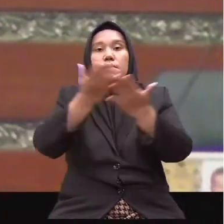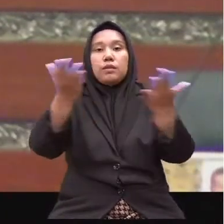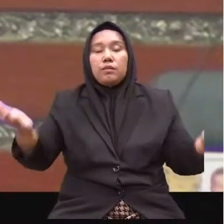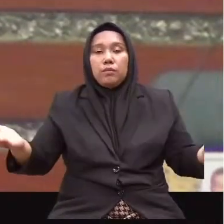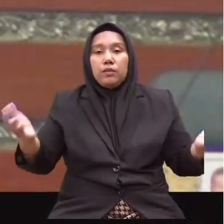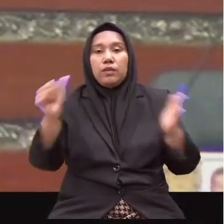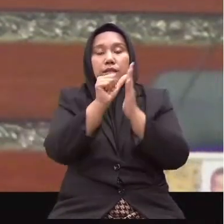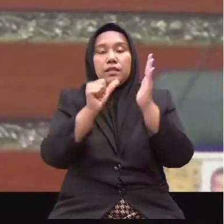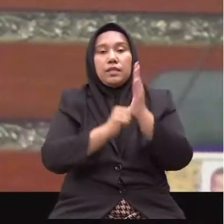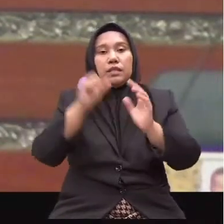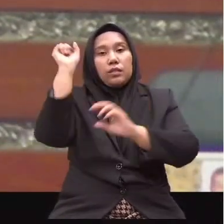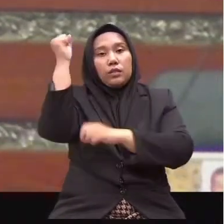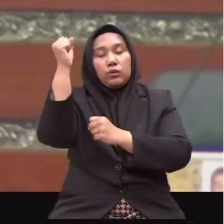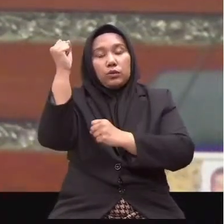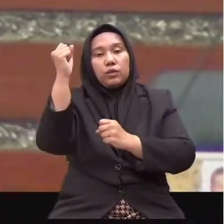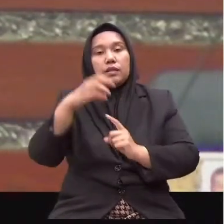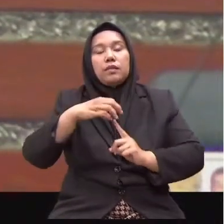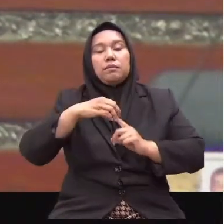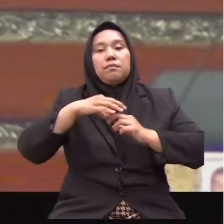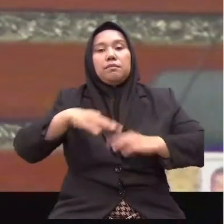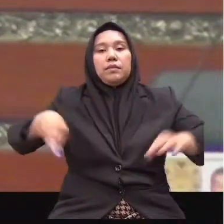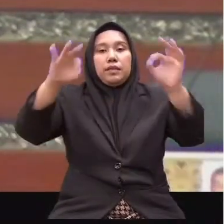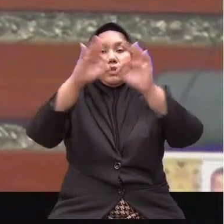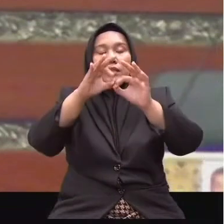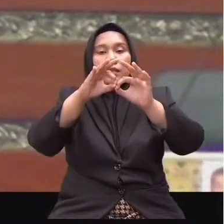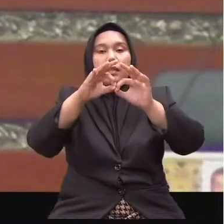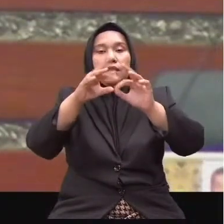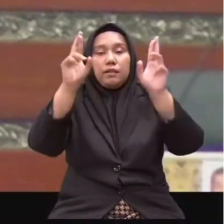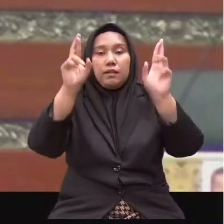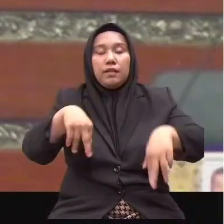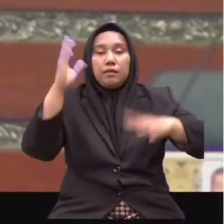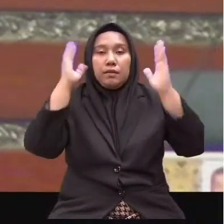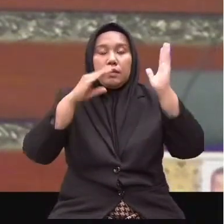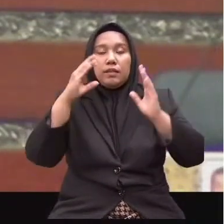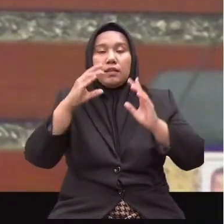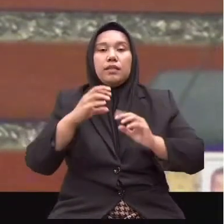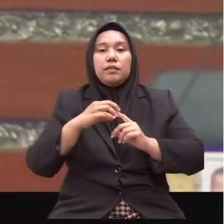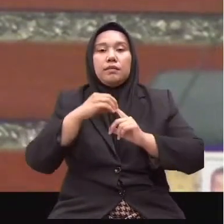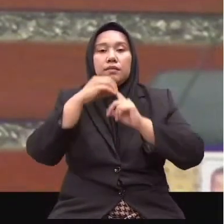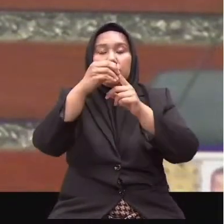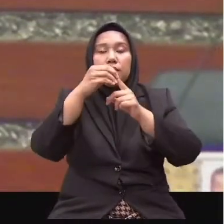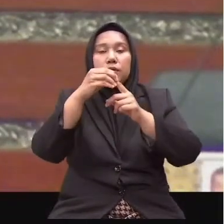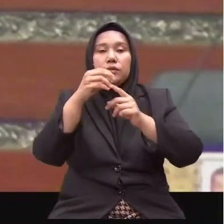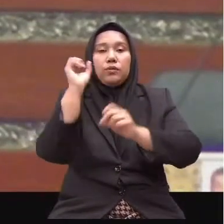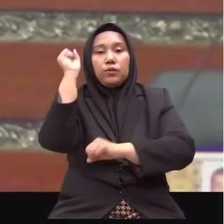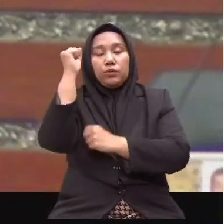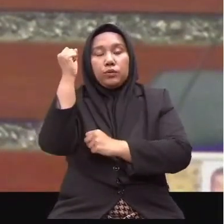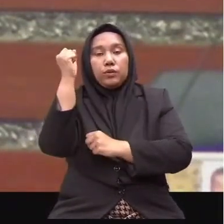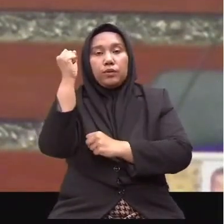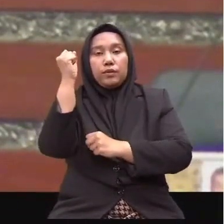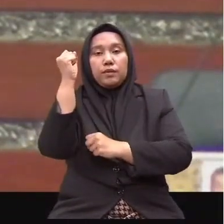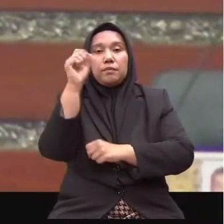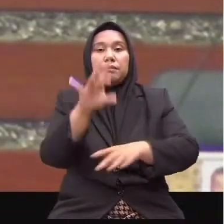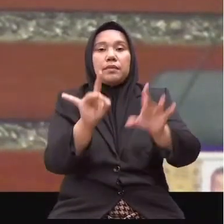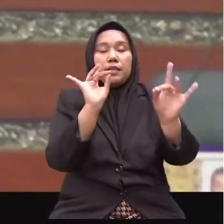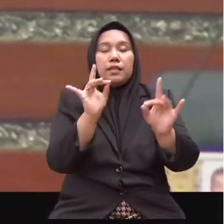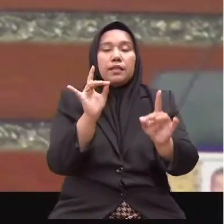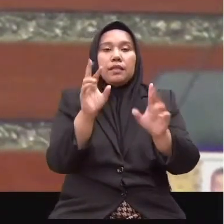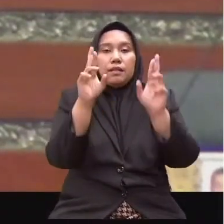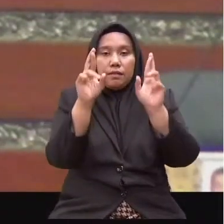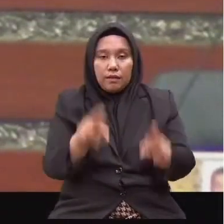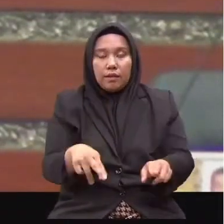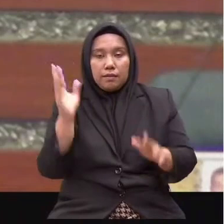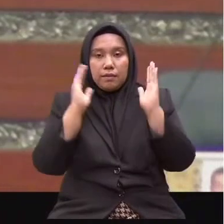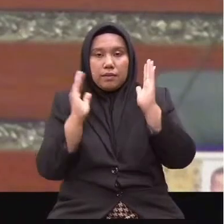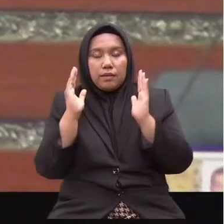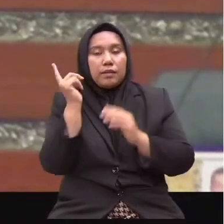tukang utama untuk rakyat Indonesia terutamanya tuh kan tuh kan yang menjadi pilihan untuk rakyat Indonesia sebab kita